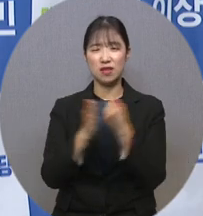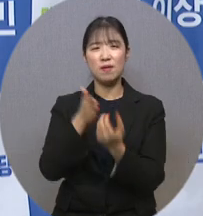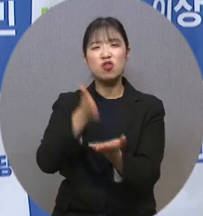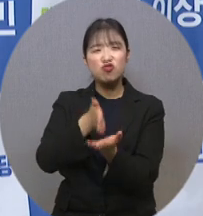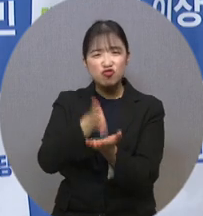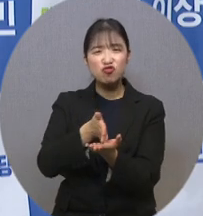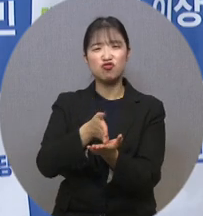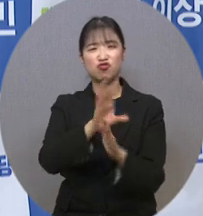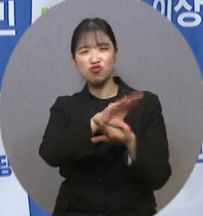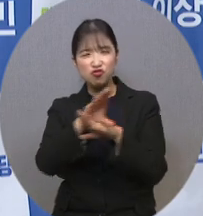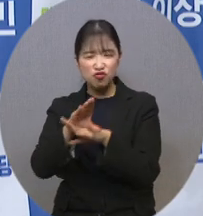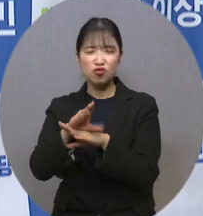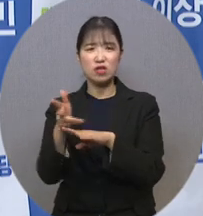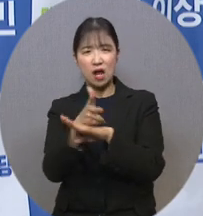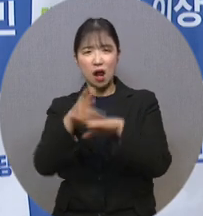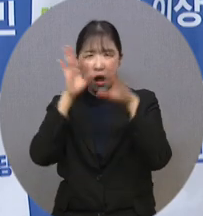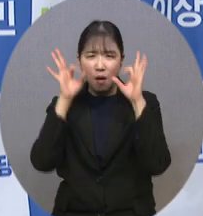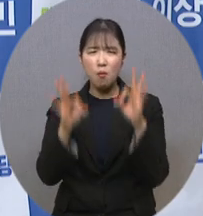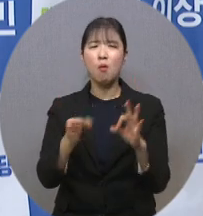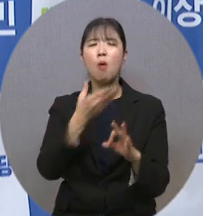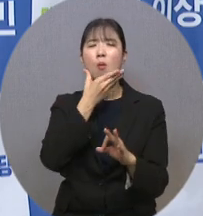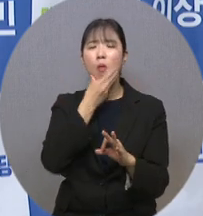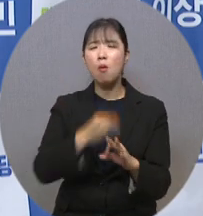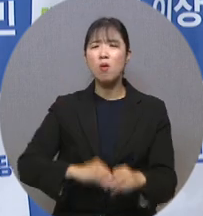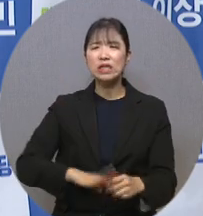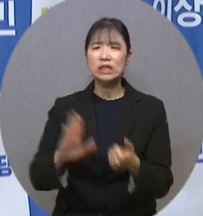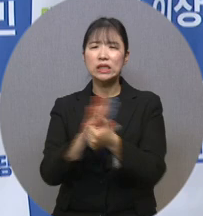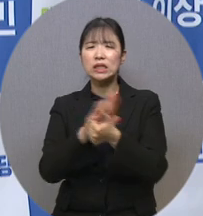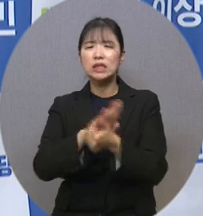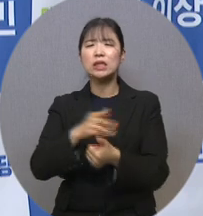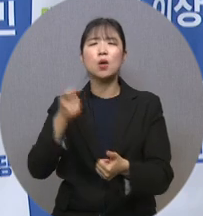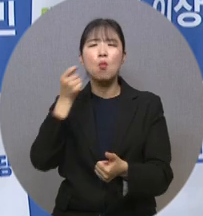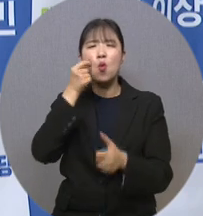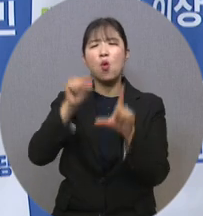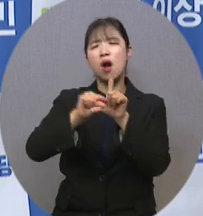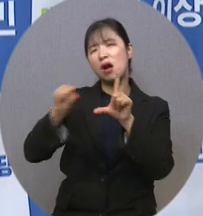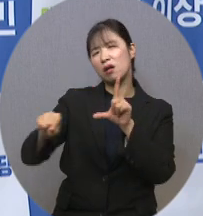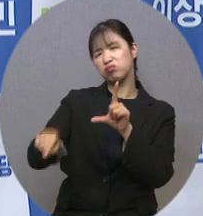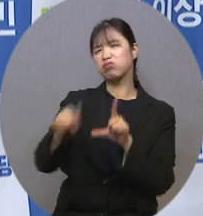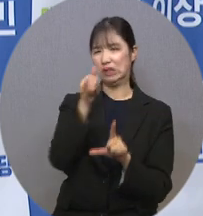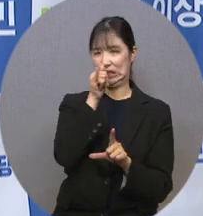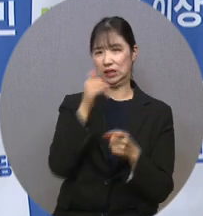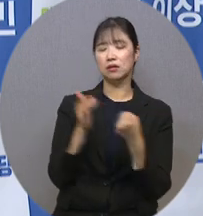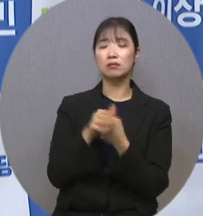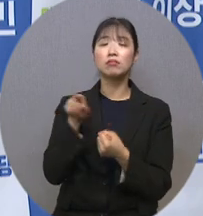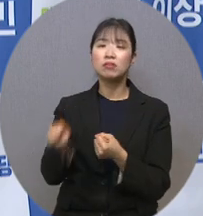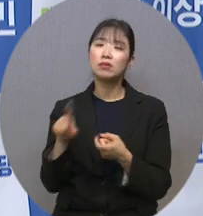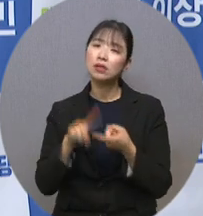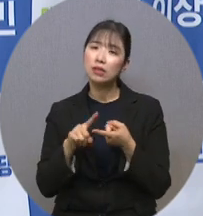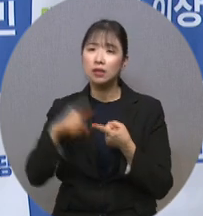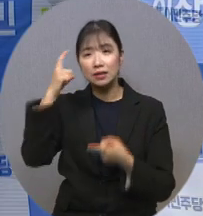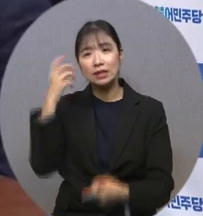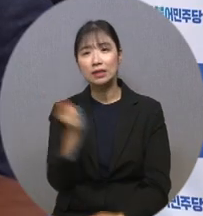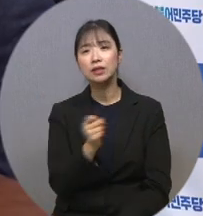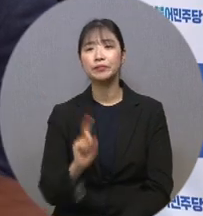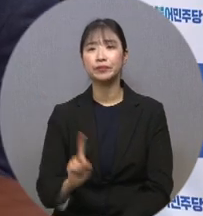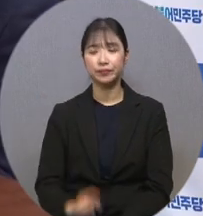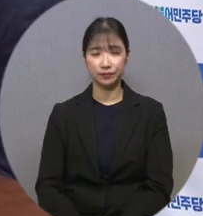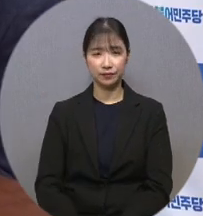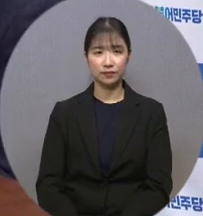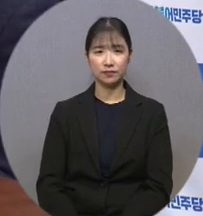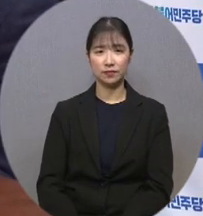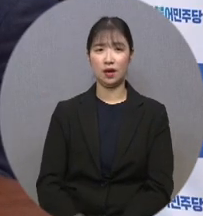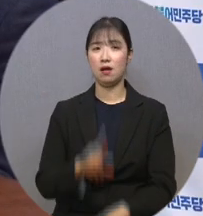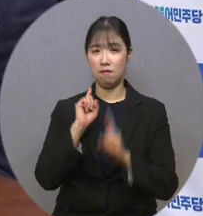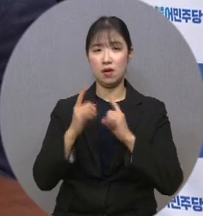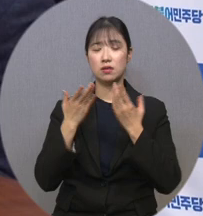촬영하다 보면 복지 사각지대에 있는 분들이 되게 많아요. 그래서 그런 점에 대해서 어떠한 생각 혹시 의견 가지고 계신가요? 그 말씀드린